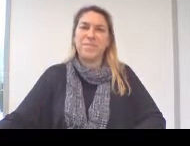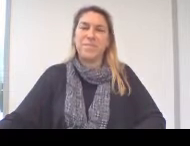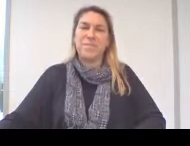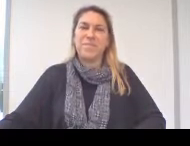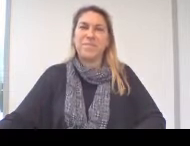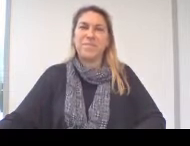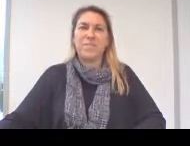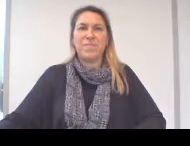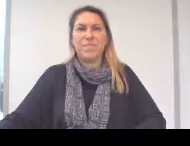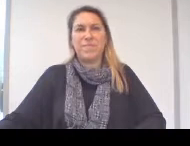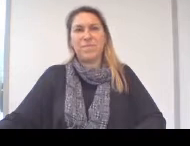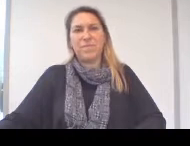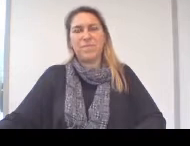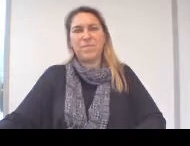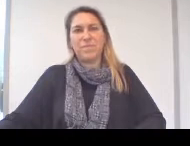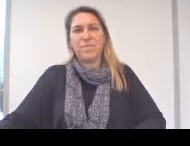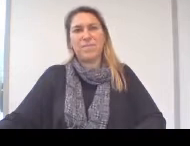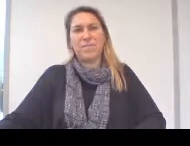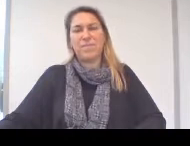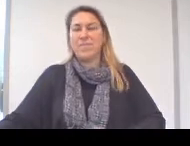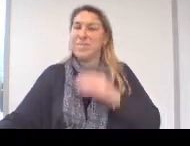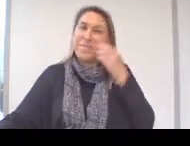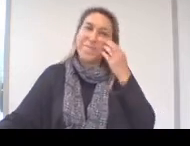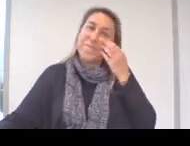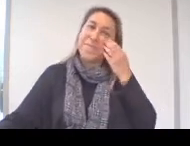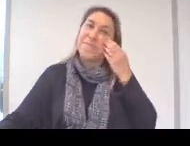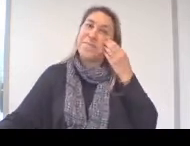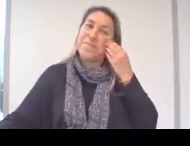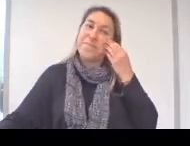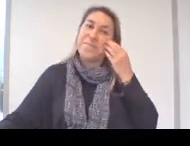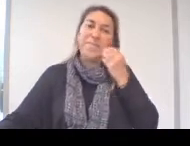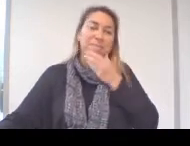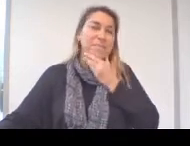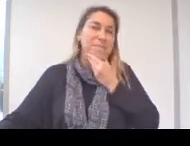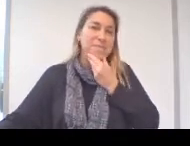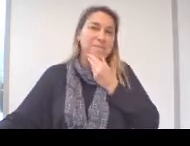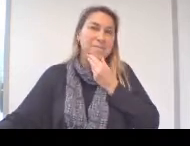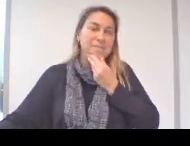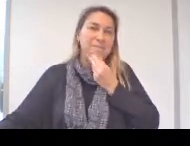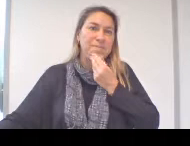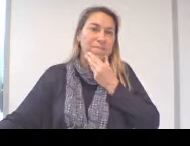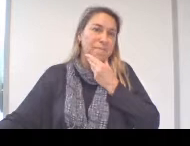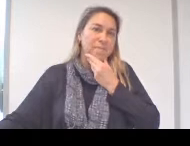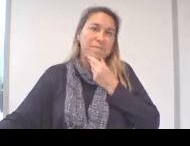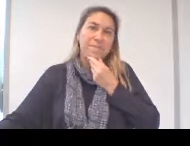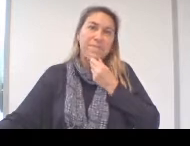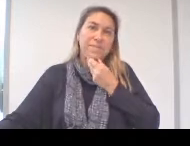avec le modelage, le massage, tous ces métiers qui sont de plus en plus développés parce que le bien-être